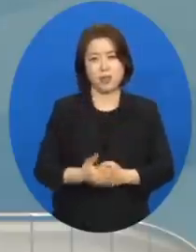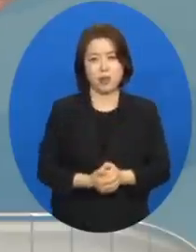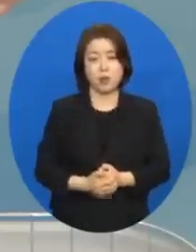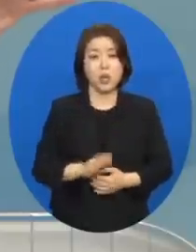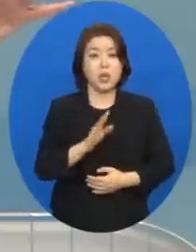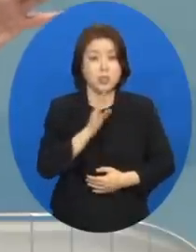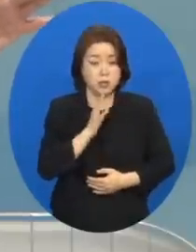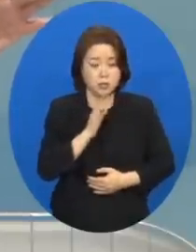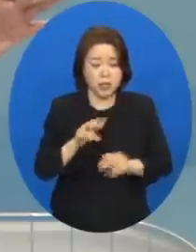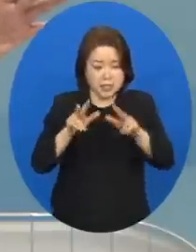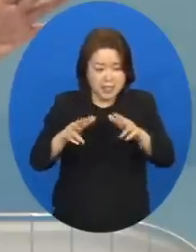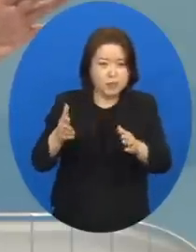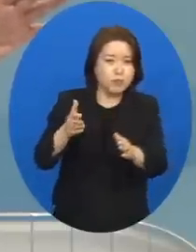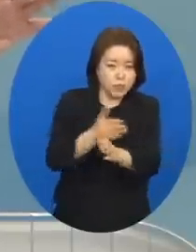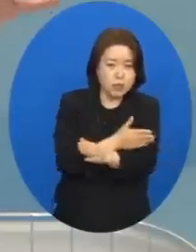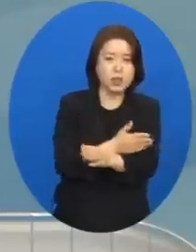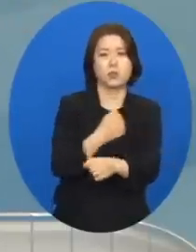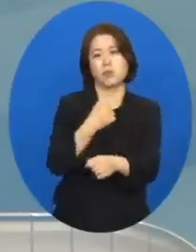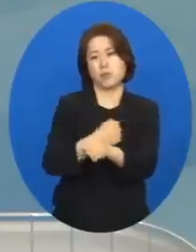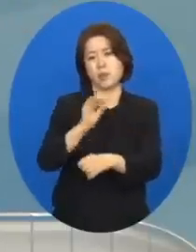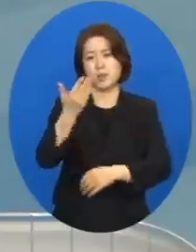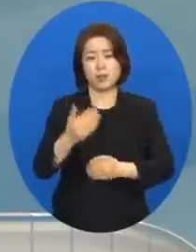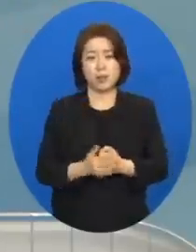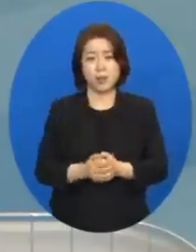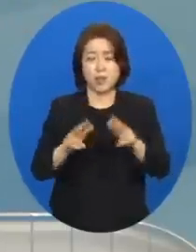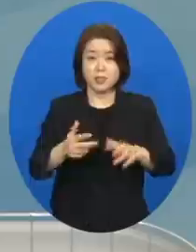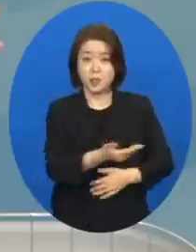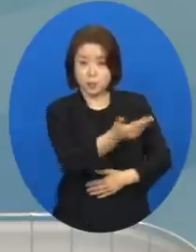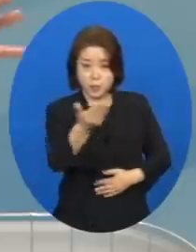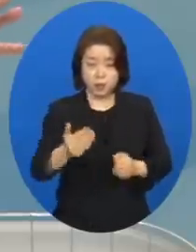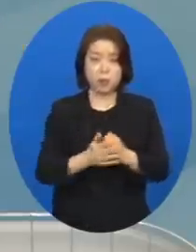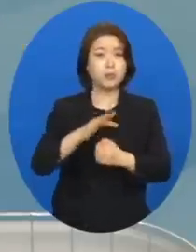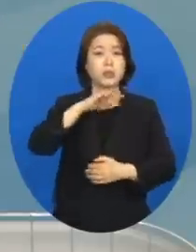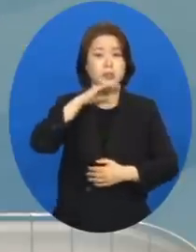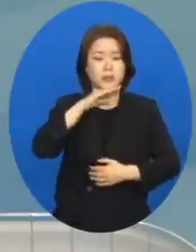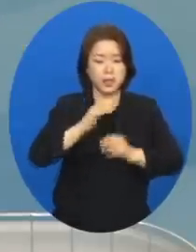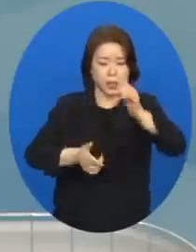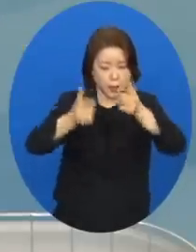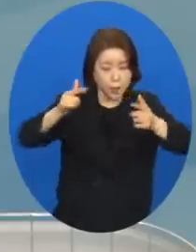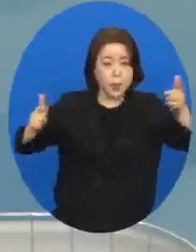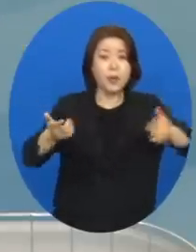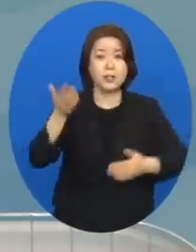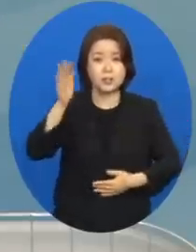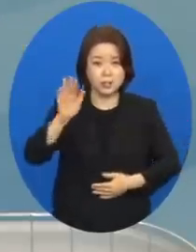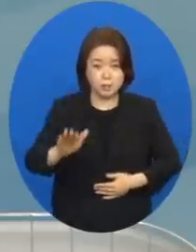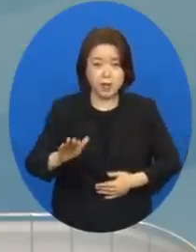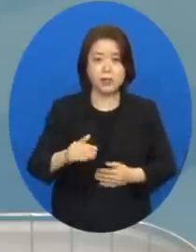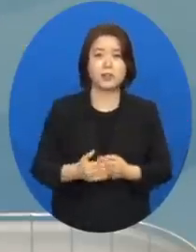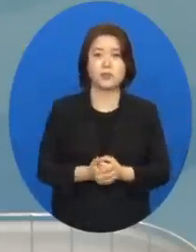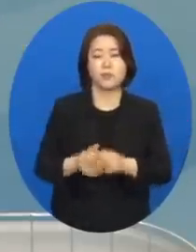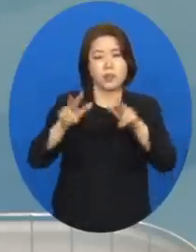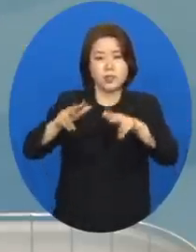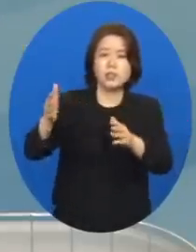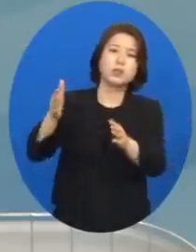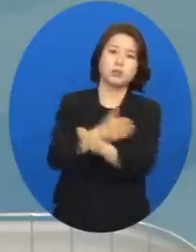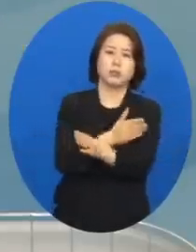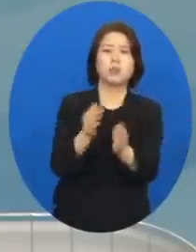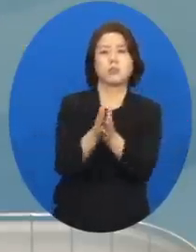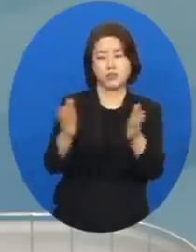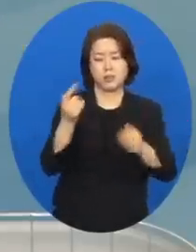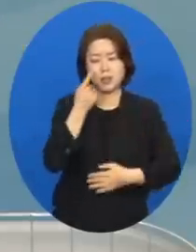정말 이제부터라도 하셔야 됩니다. 지금 여러분의 나이가 다 다르시지만 지금부터 하셔야